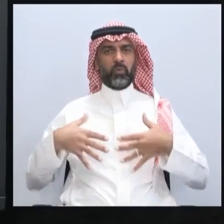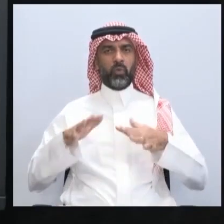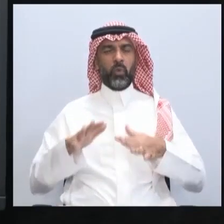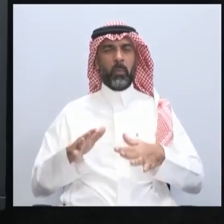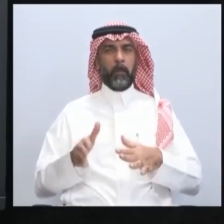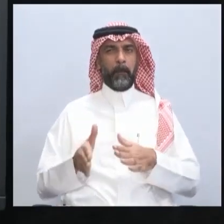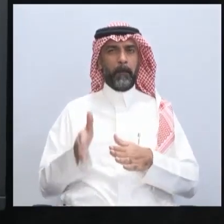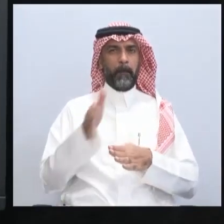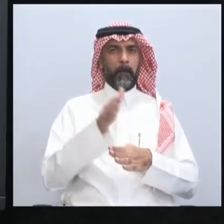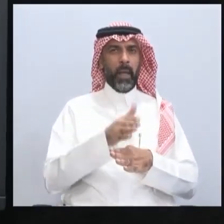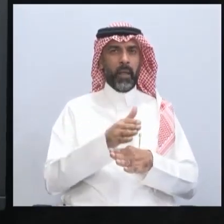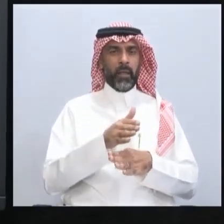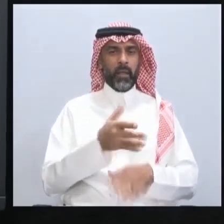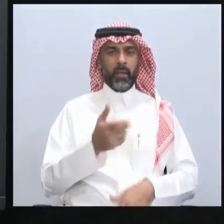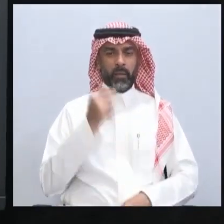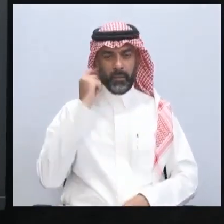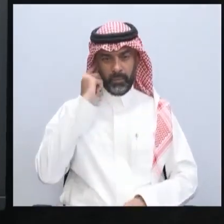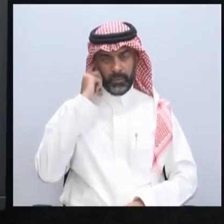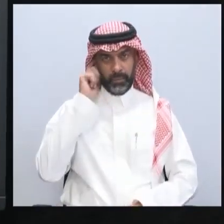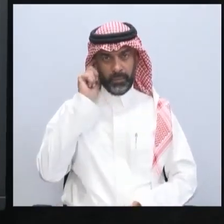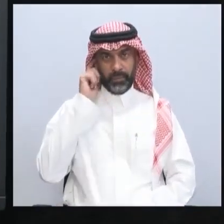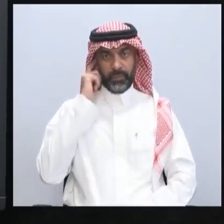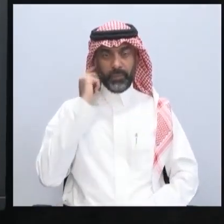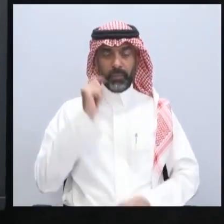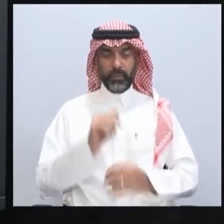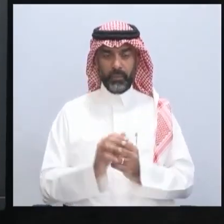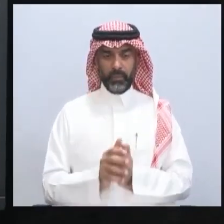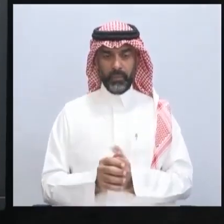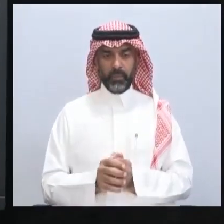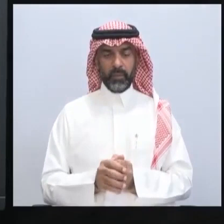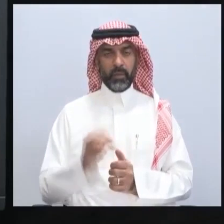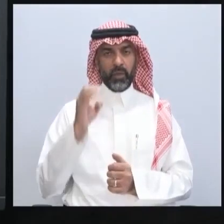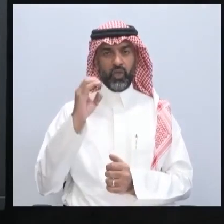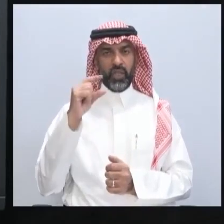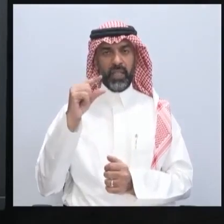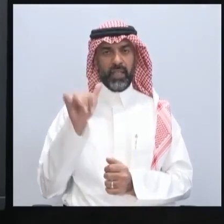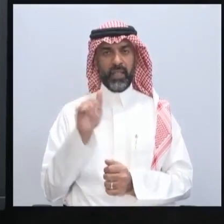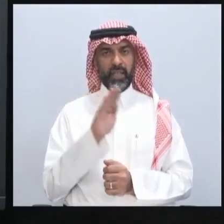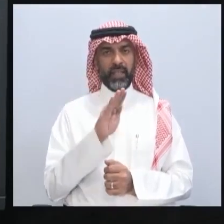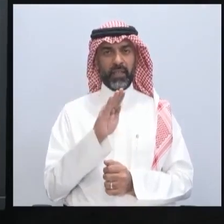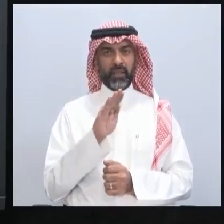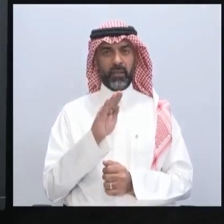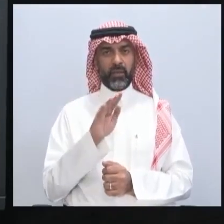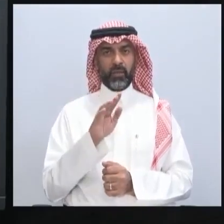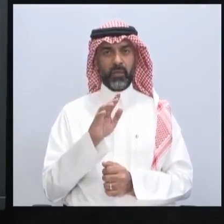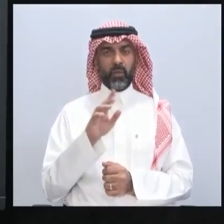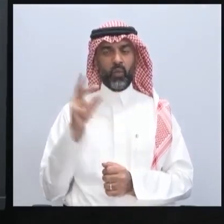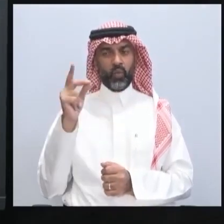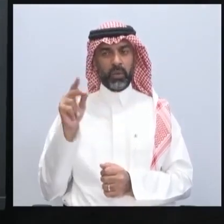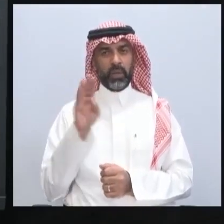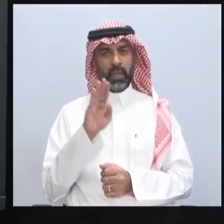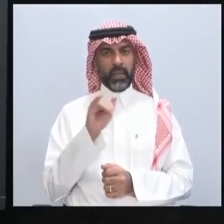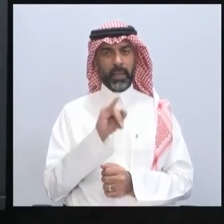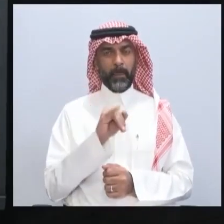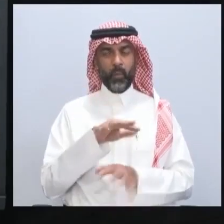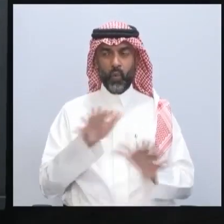واضح جديس كانت تشتهر بالزراعه وايضا او طسم